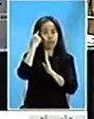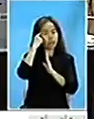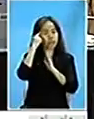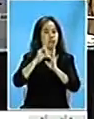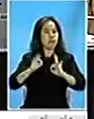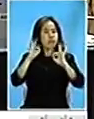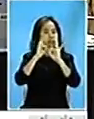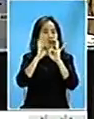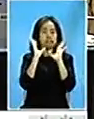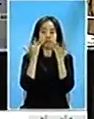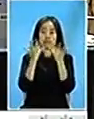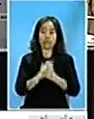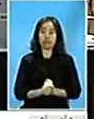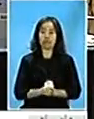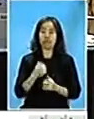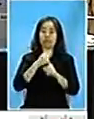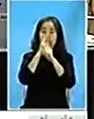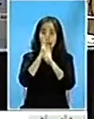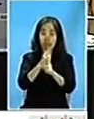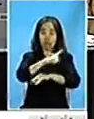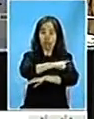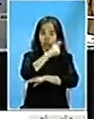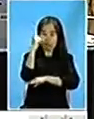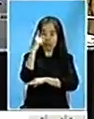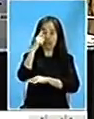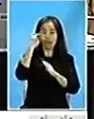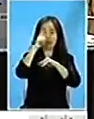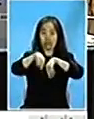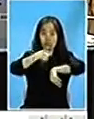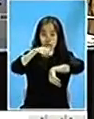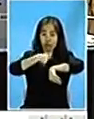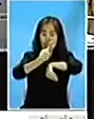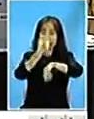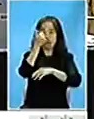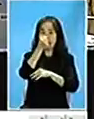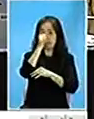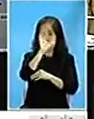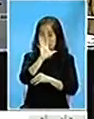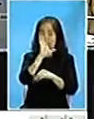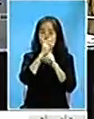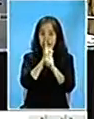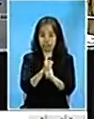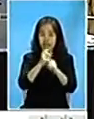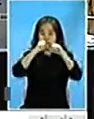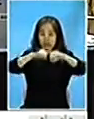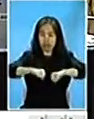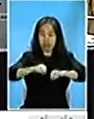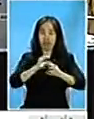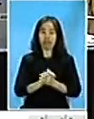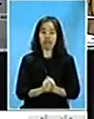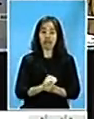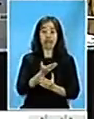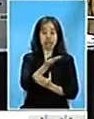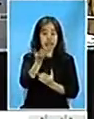มากมายนะครับเรายึดหลักวันละ15ชั่วโมงตามข้อตกลงอย่างนั้นดีกว่านะครับขอเป็นข้อยุติต